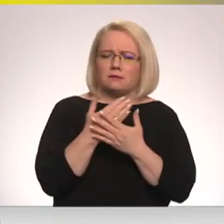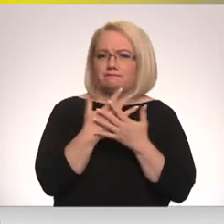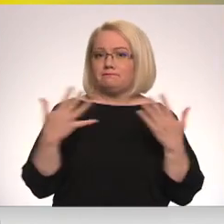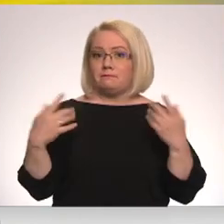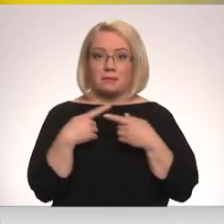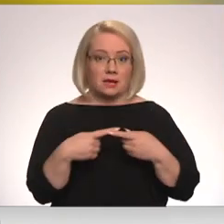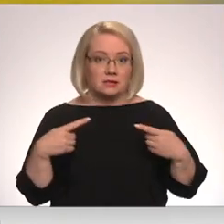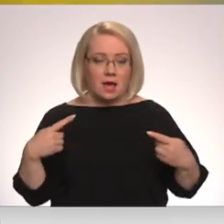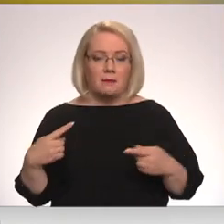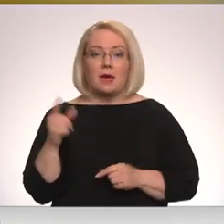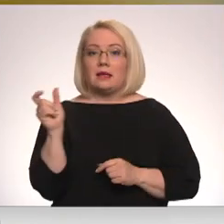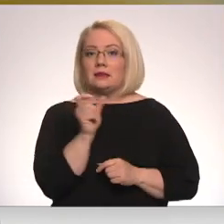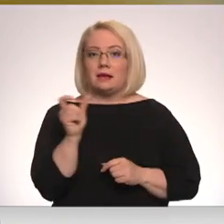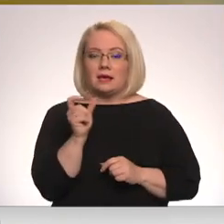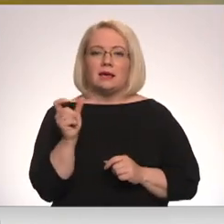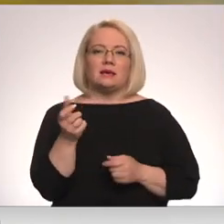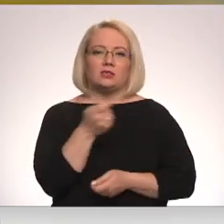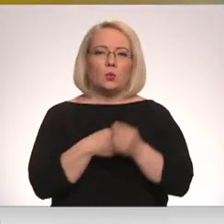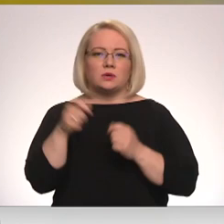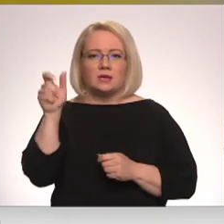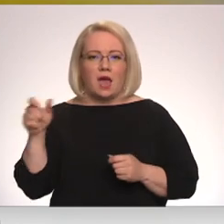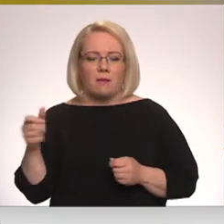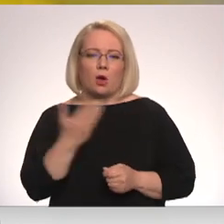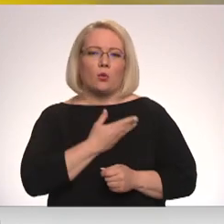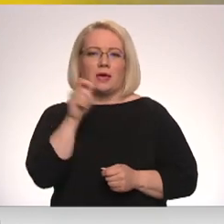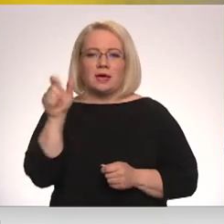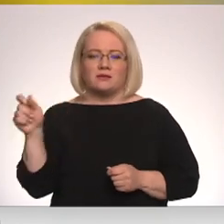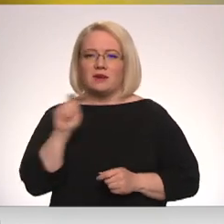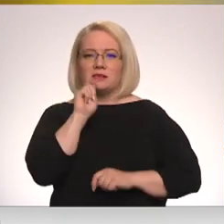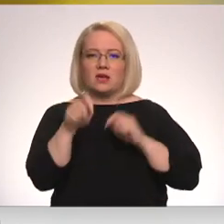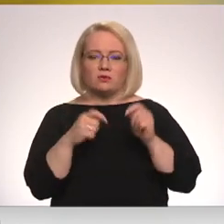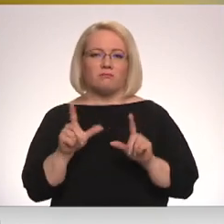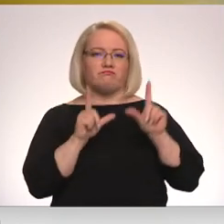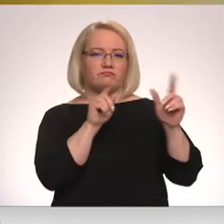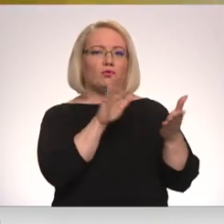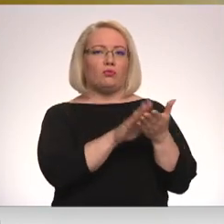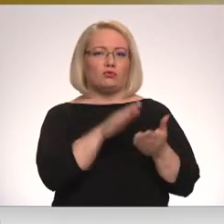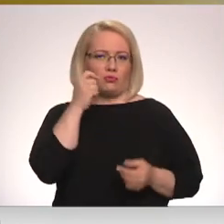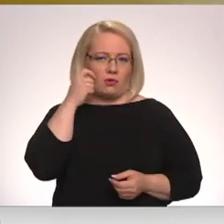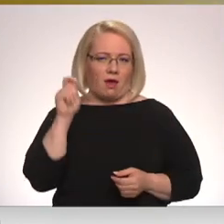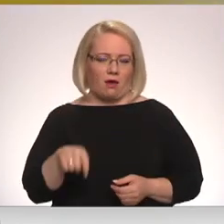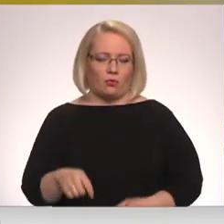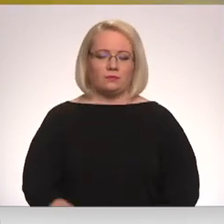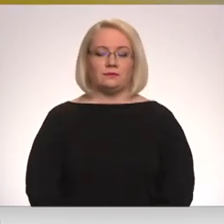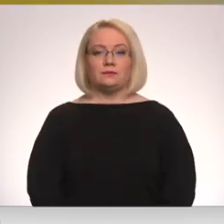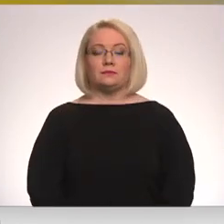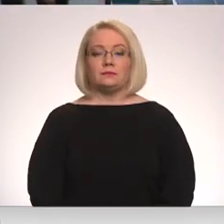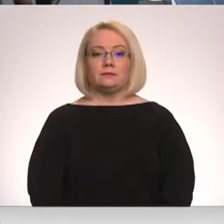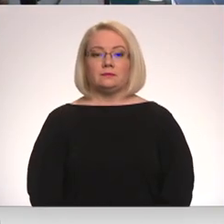citu. Pavisam drīz uzņēmēji un iedzīvotājs aziedotājs būs ceļā uz Ukrainu, un stāsta Dāvids Freidenfelds.